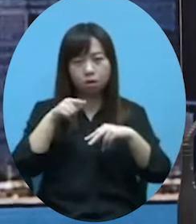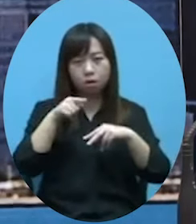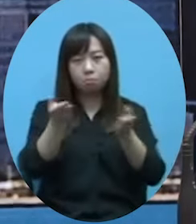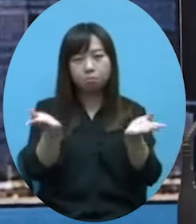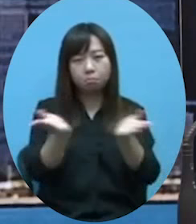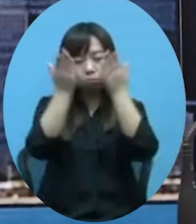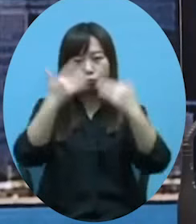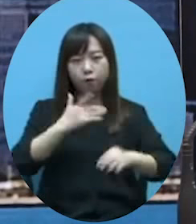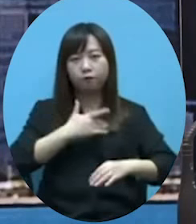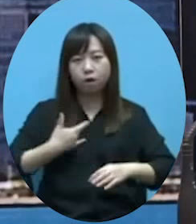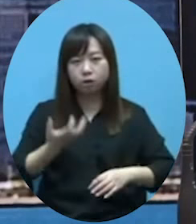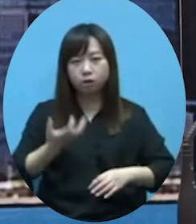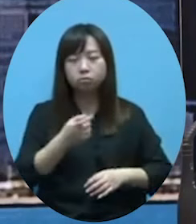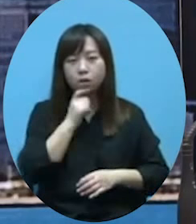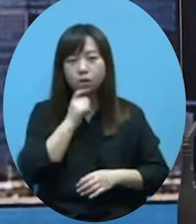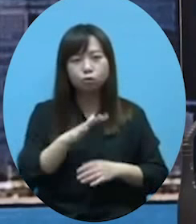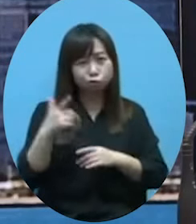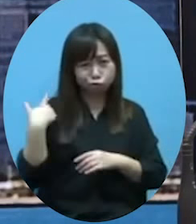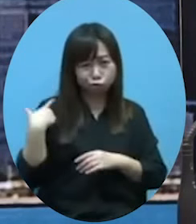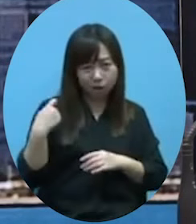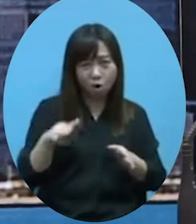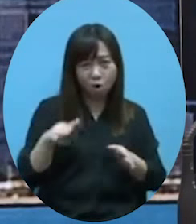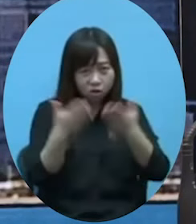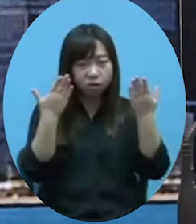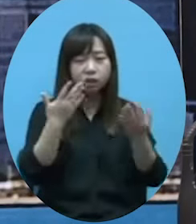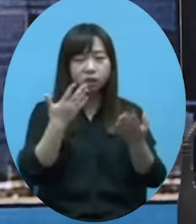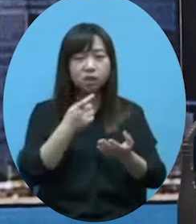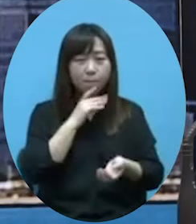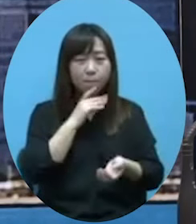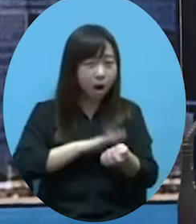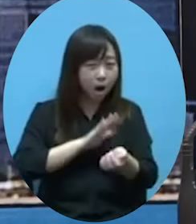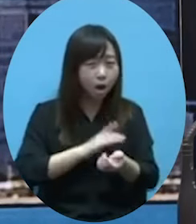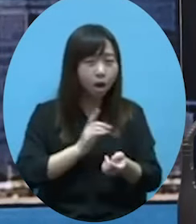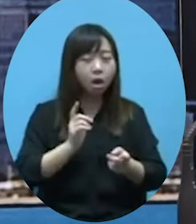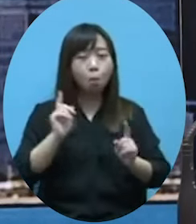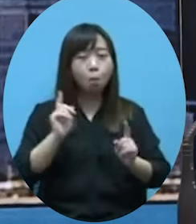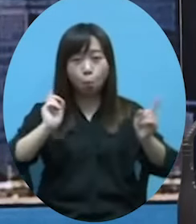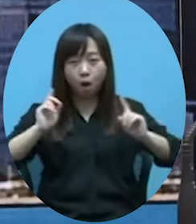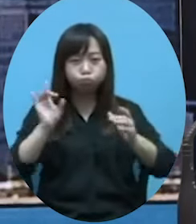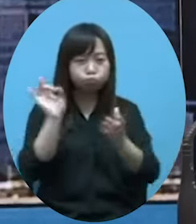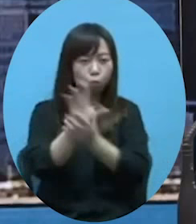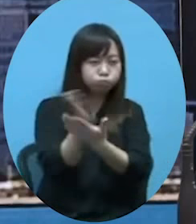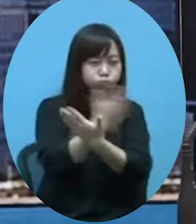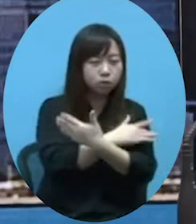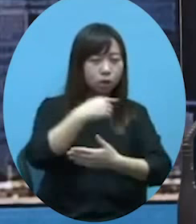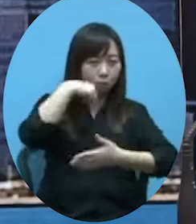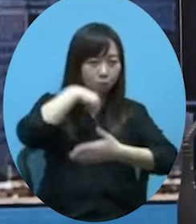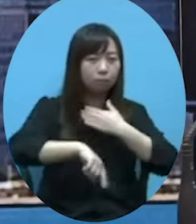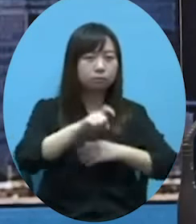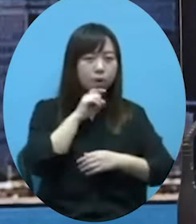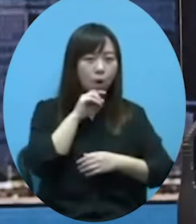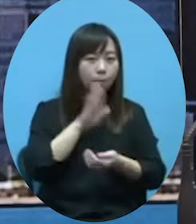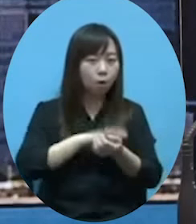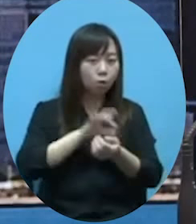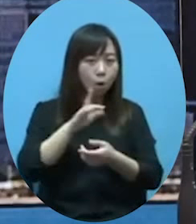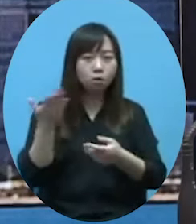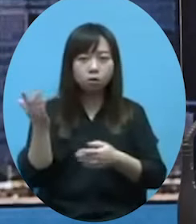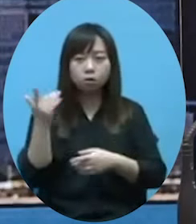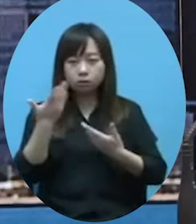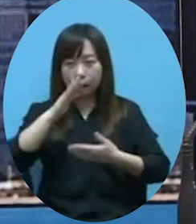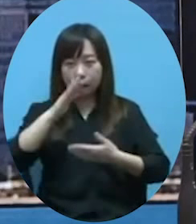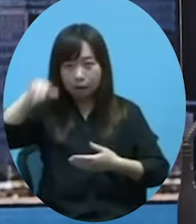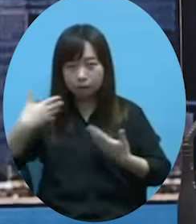診究竟是他最近才開始發病有病毒還是很早期已經有現在已經是差不多康復